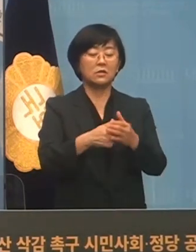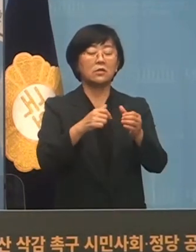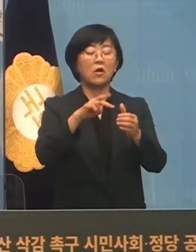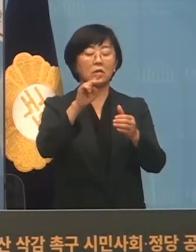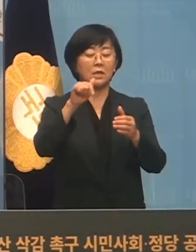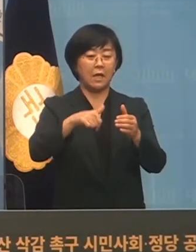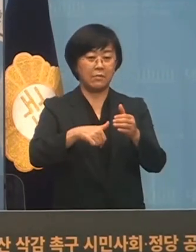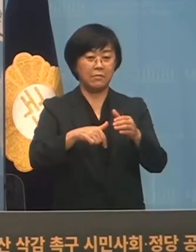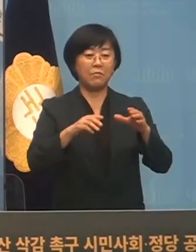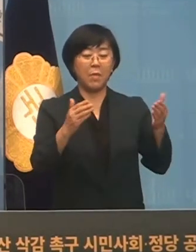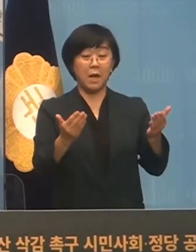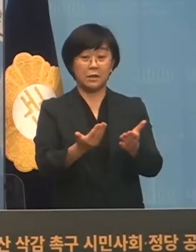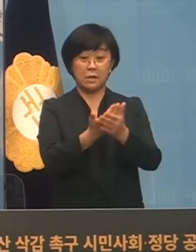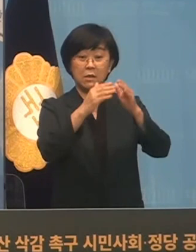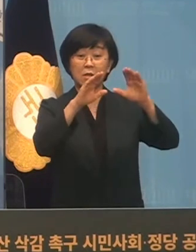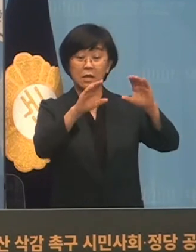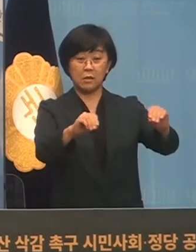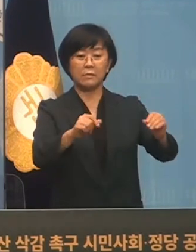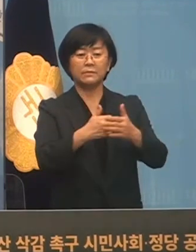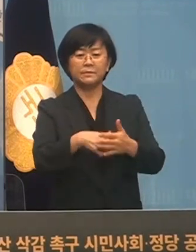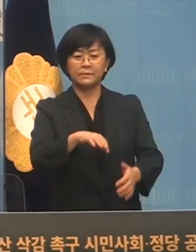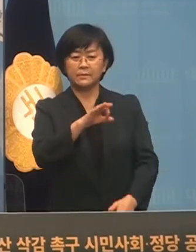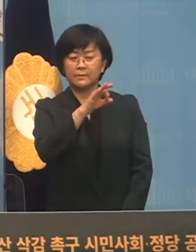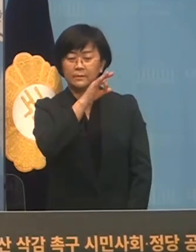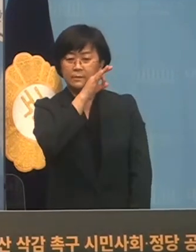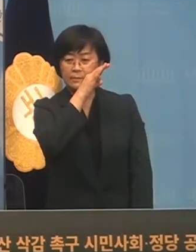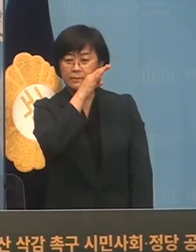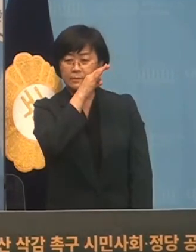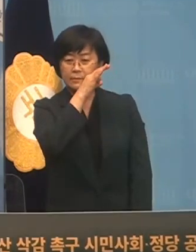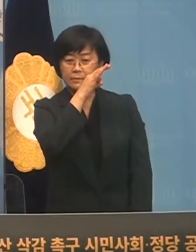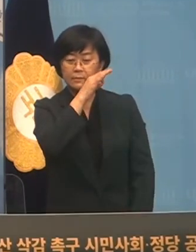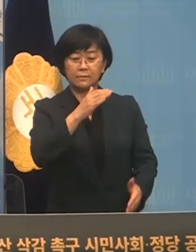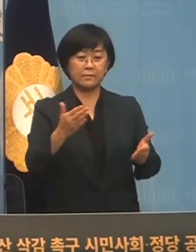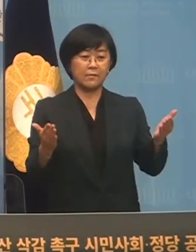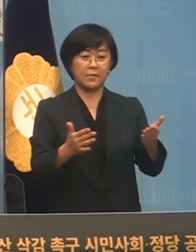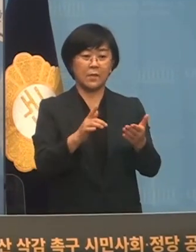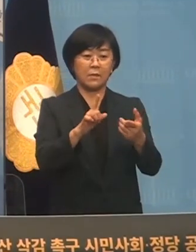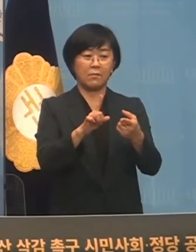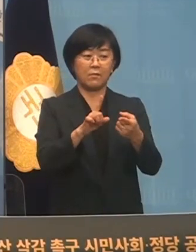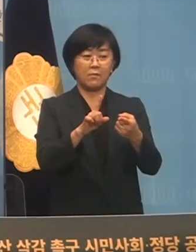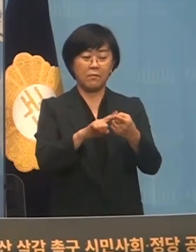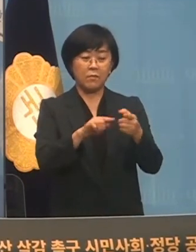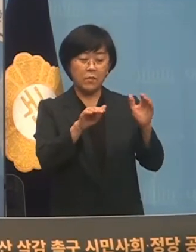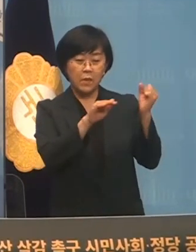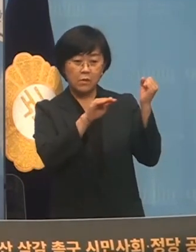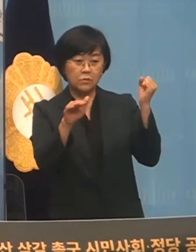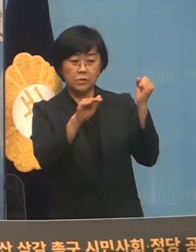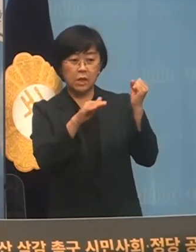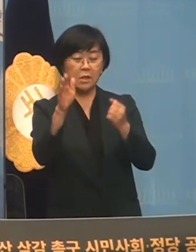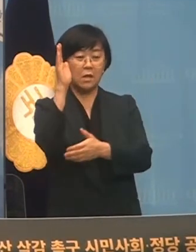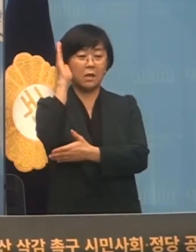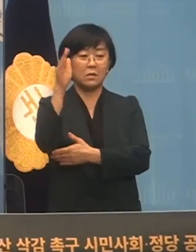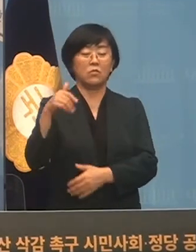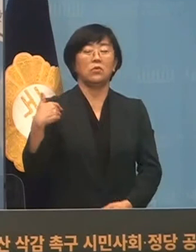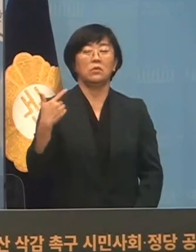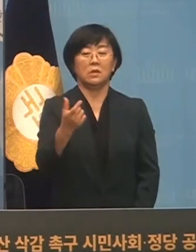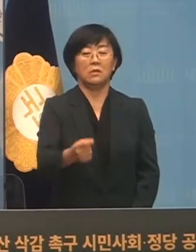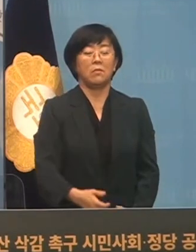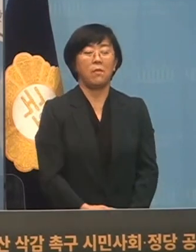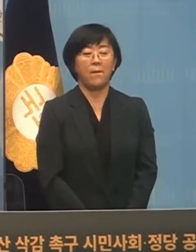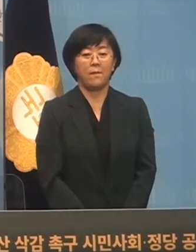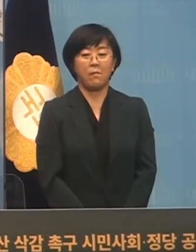하겠다. 이게 얼마나 부끄러운 일인지, 부끄러운 수준의 이야기인지 모르는 것